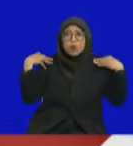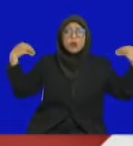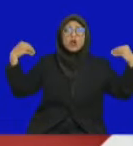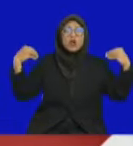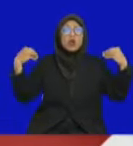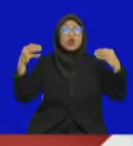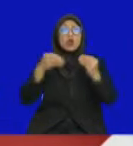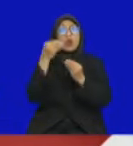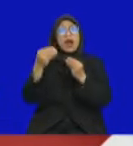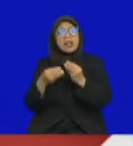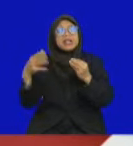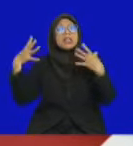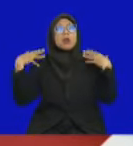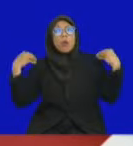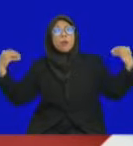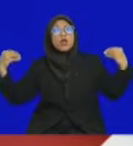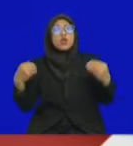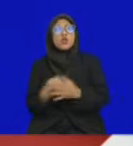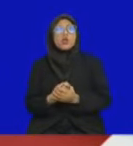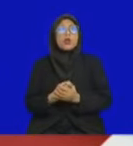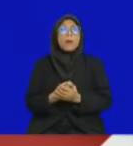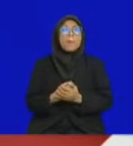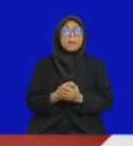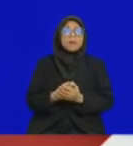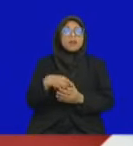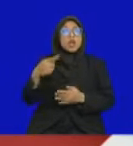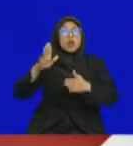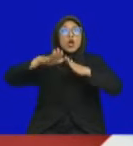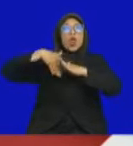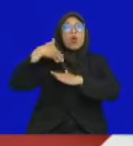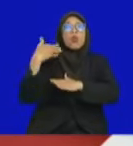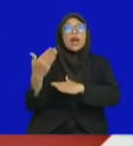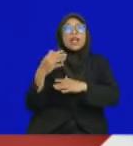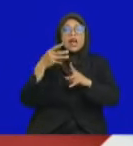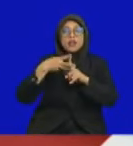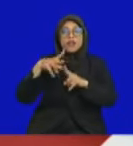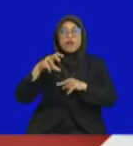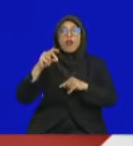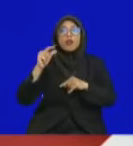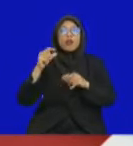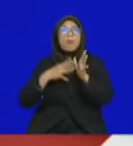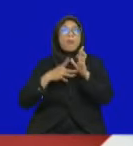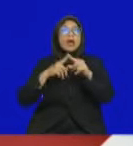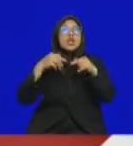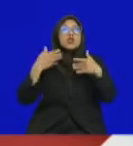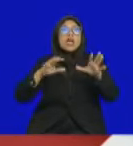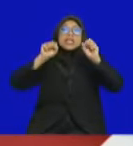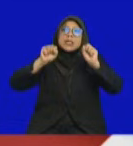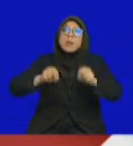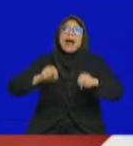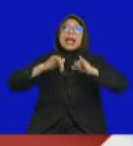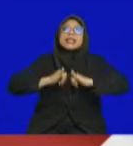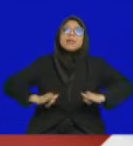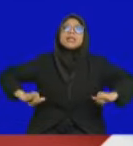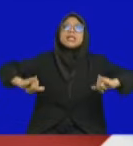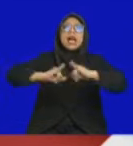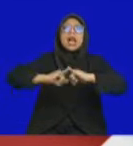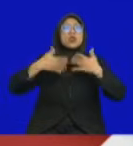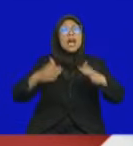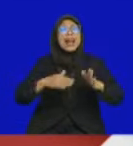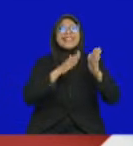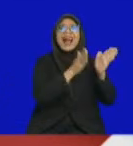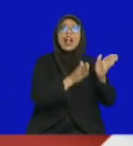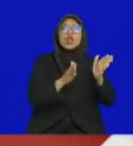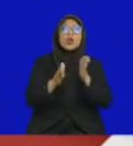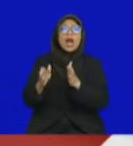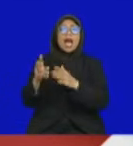gubernur bupati Walikota itu keluar dari format yang sudah disepakati bersama ada rpjmn